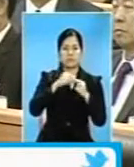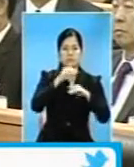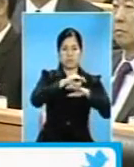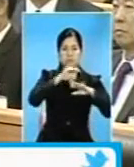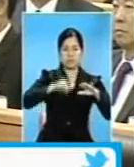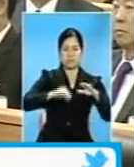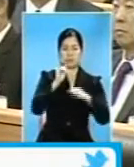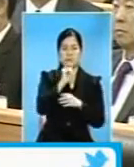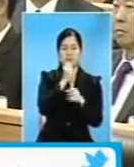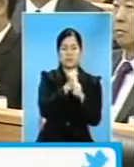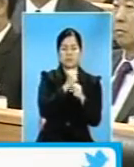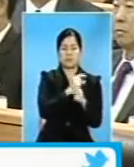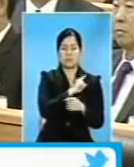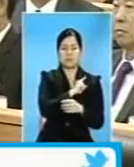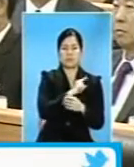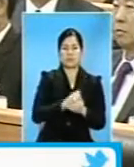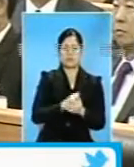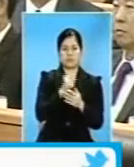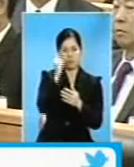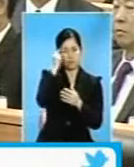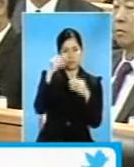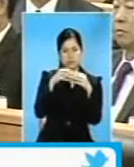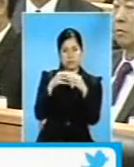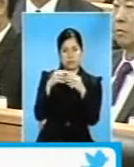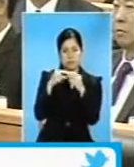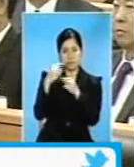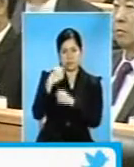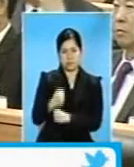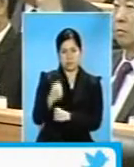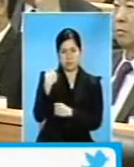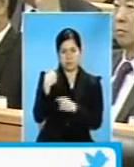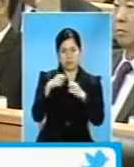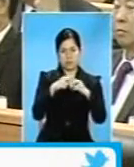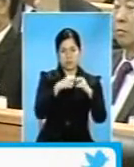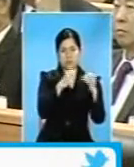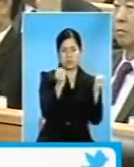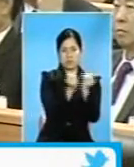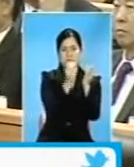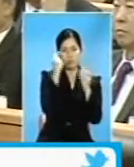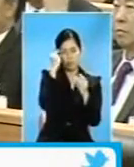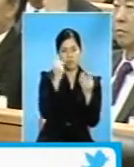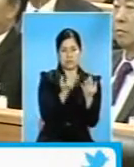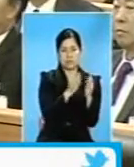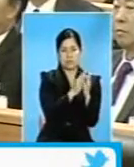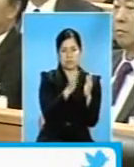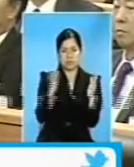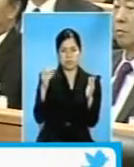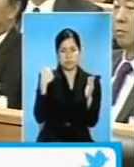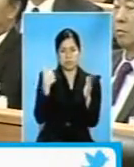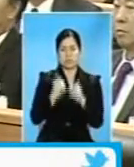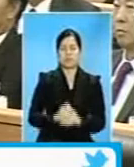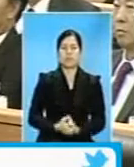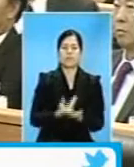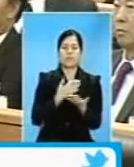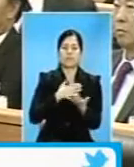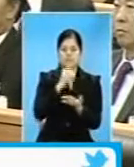ฮะแต่ตอนทุ่ม40นะครับในการประชุมเนี่ยนะฮะก็มีนายพิเชษเชื้อเมืองพานสสเชียงรายพรรคเพื่อไทย